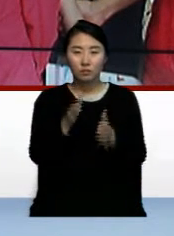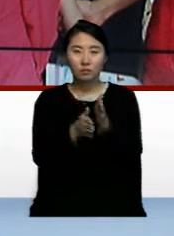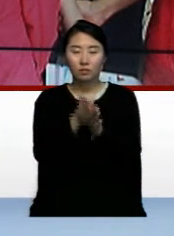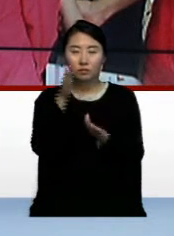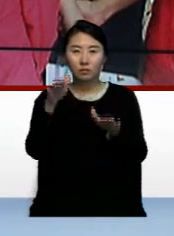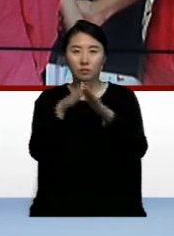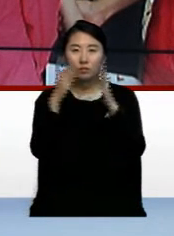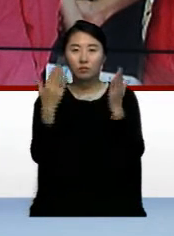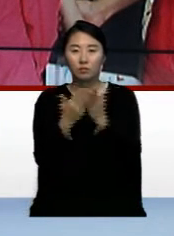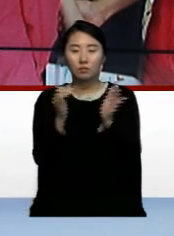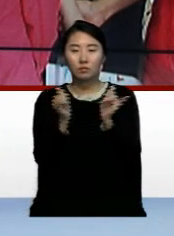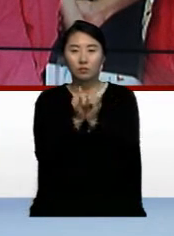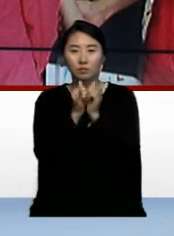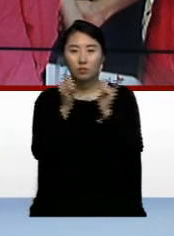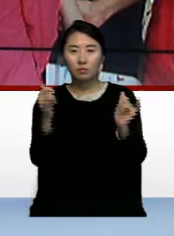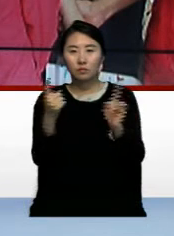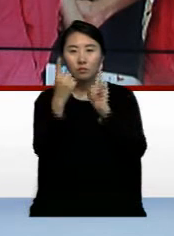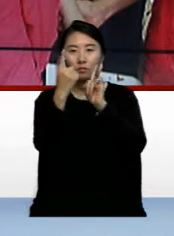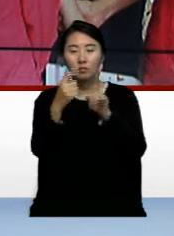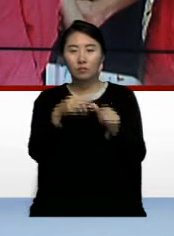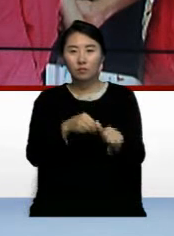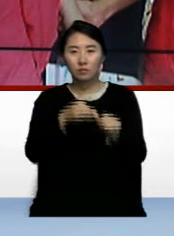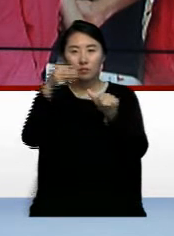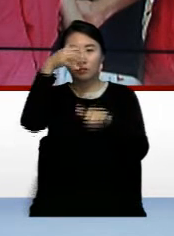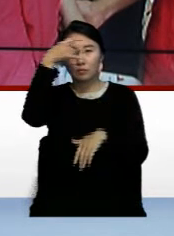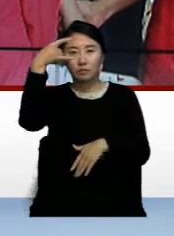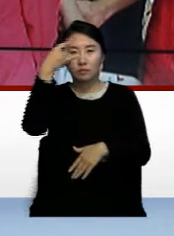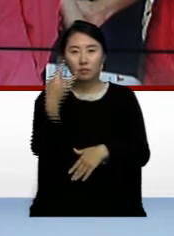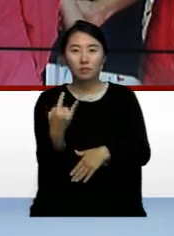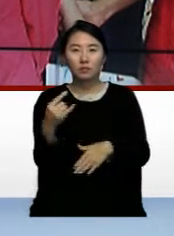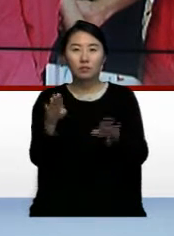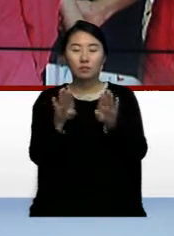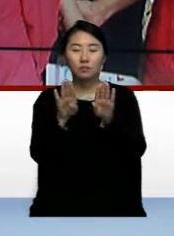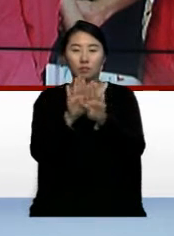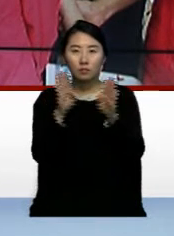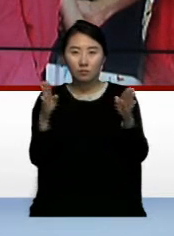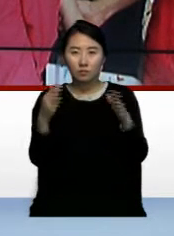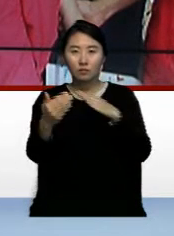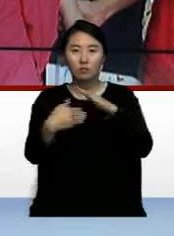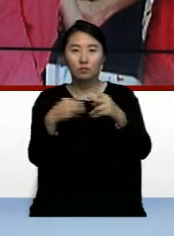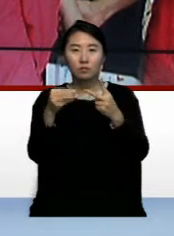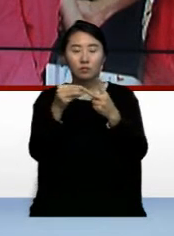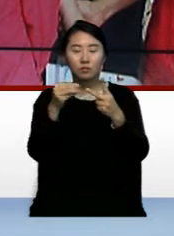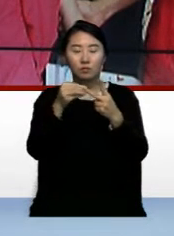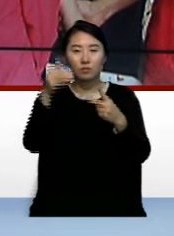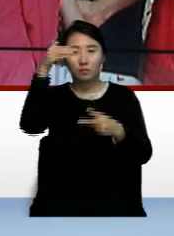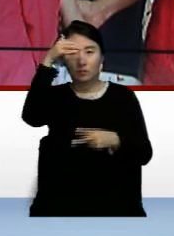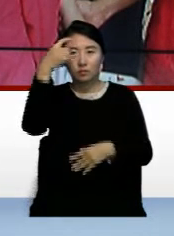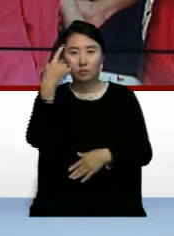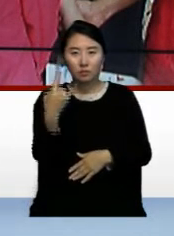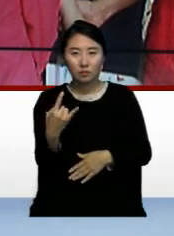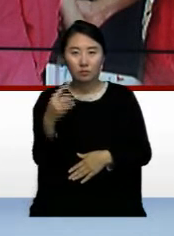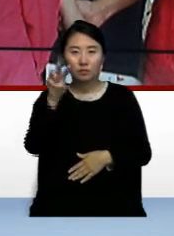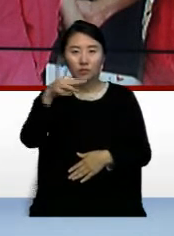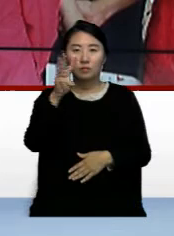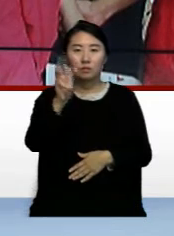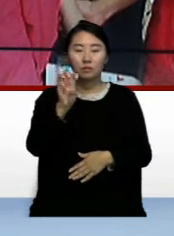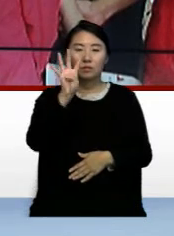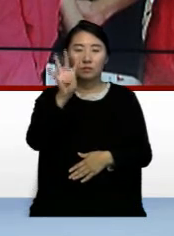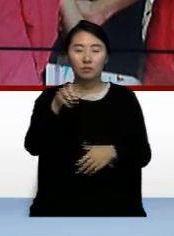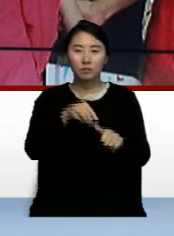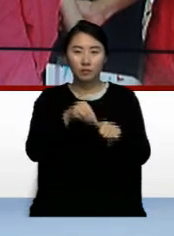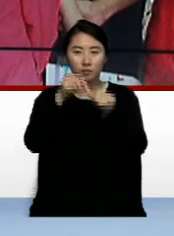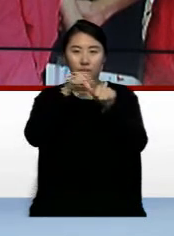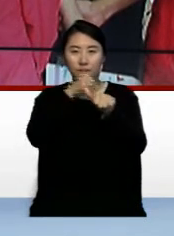구리시에서 전 계층을 대상으로 하는 채용 박람회가 열렸습니다. 앞서 열린 두 차례 채용 박람회에선